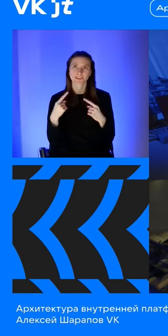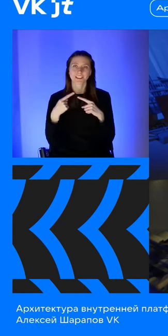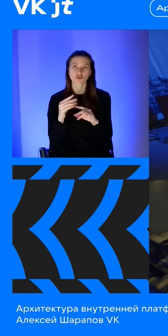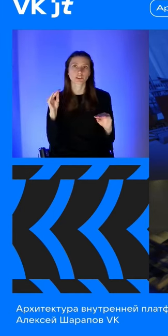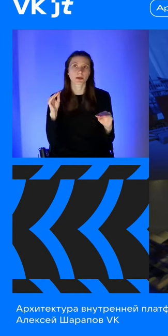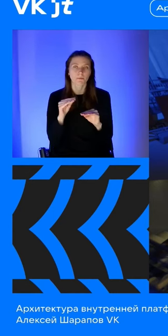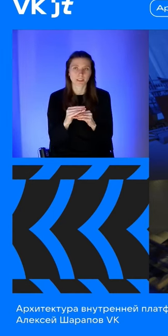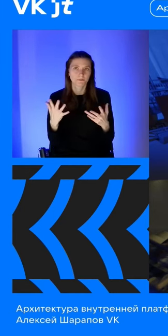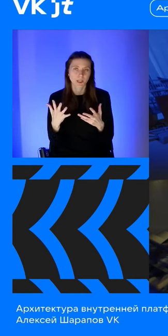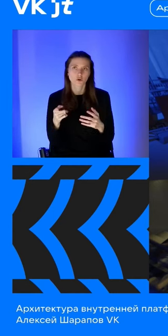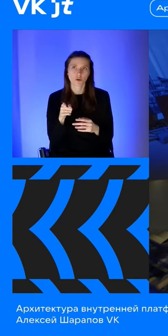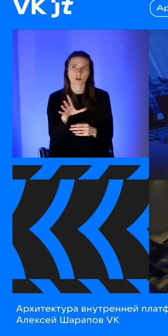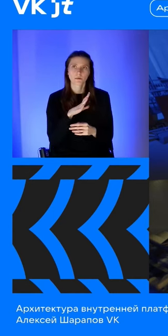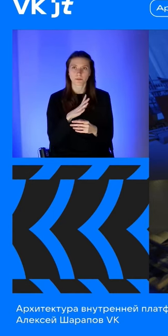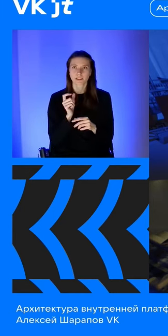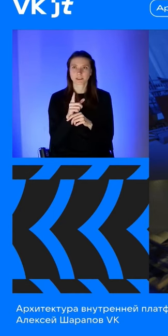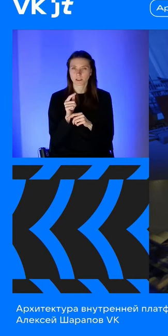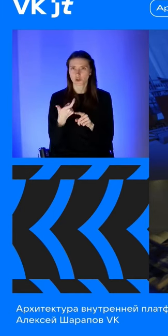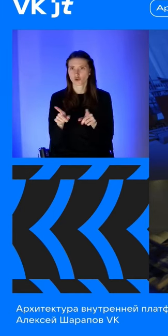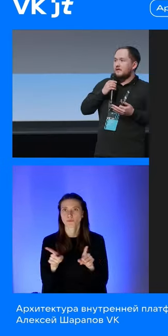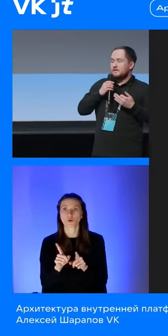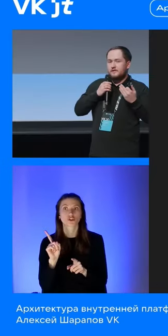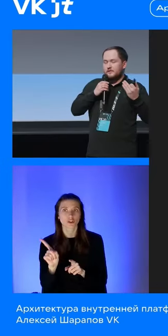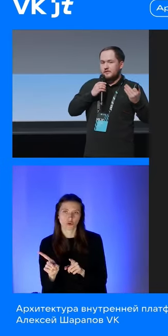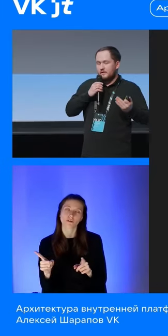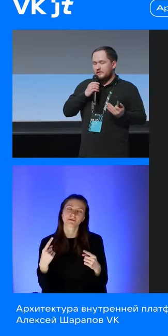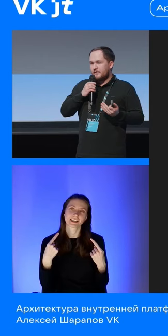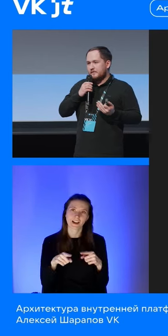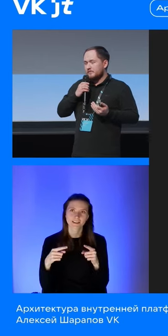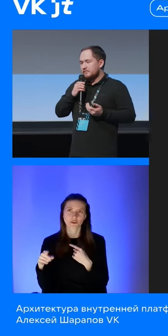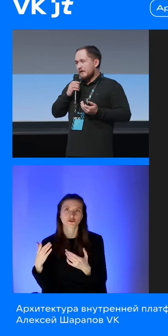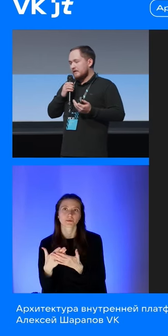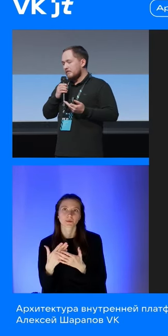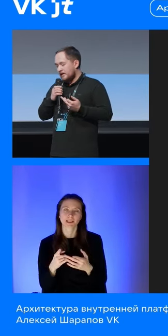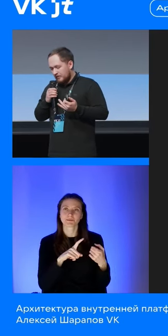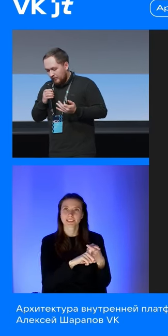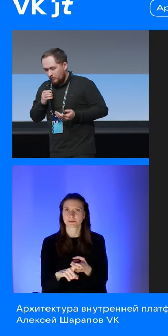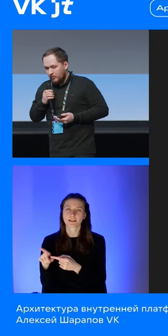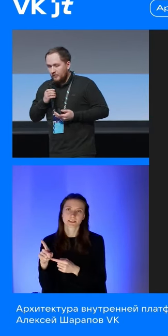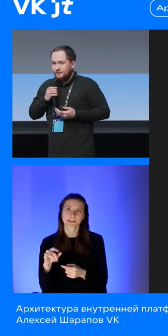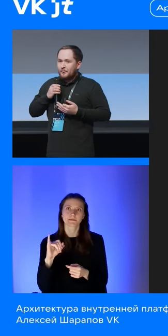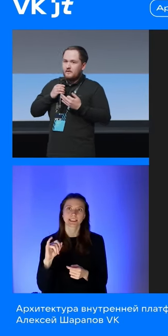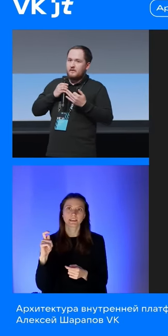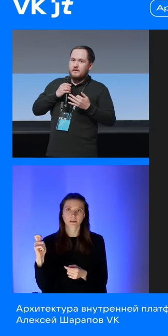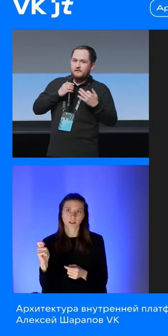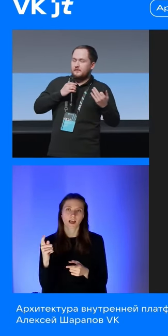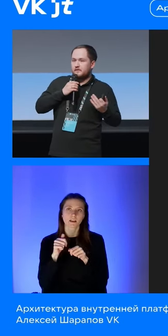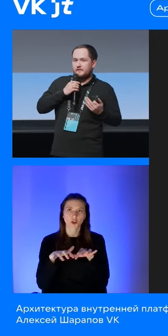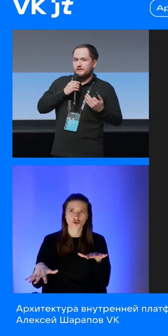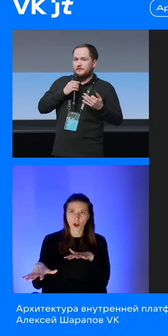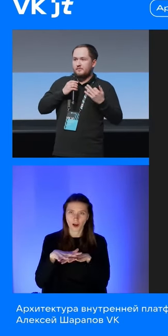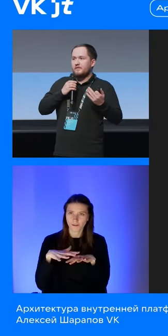схожие но в какой-то мере и различные это различные Т ландшафты то есть мы когда говорим там о а